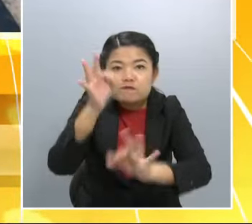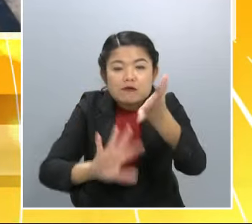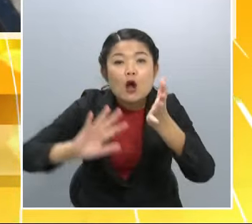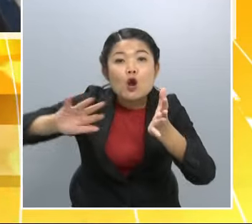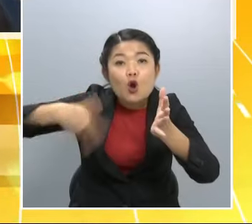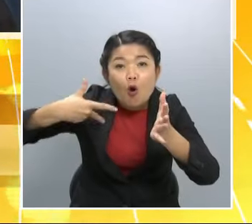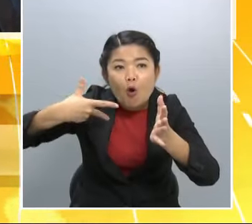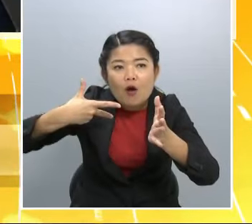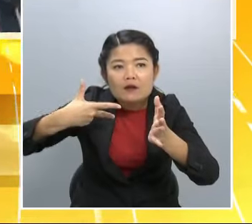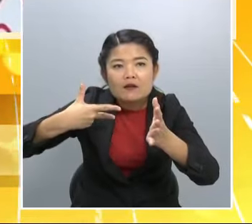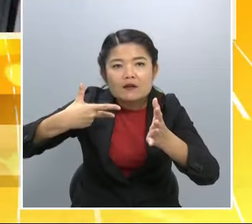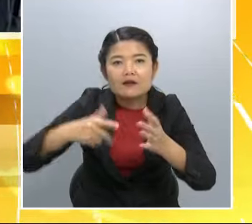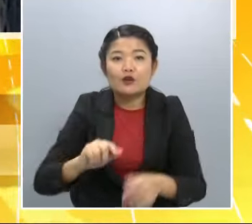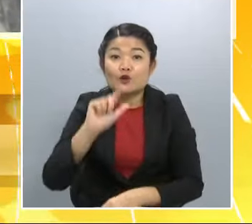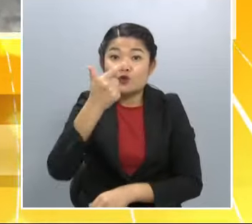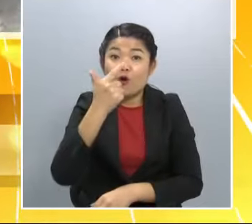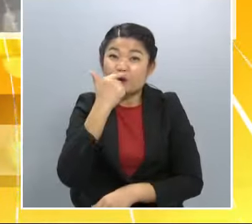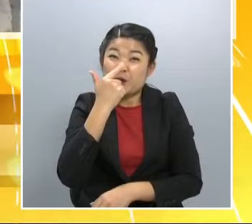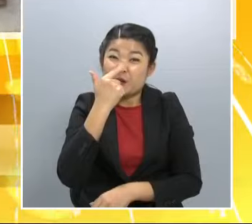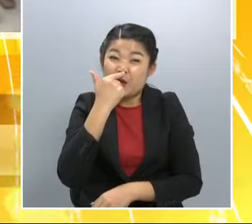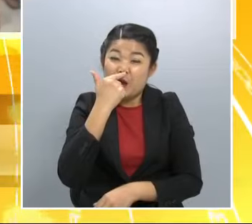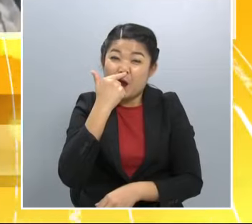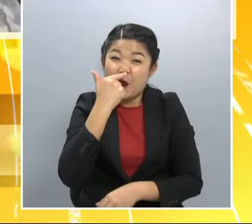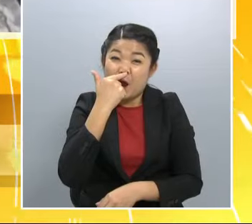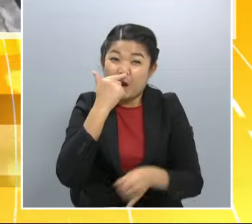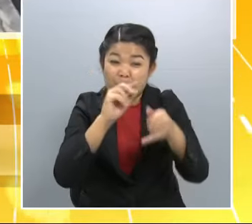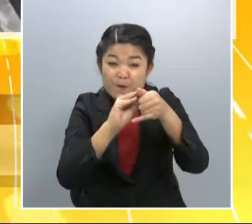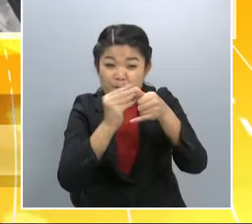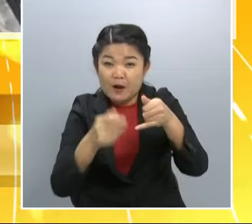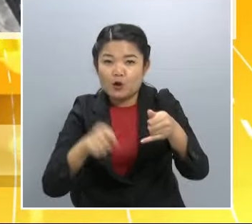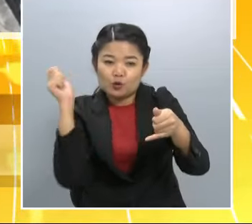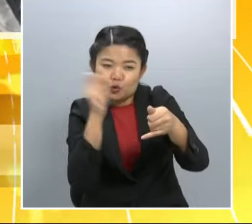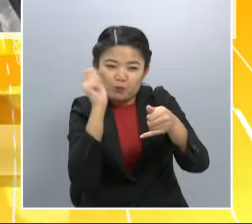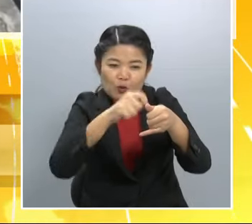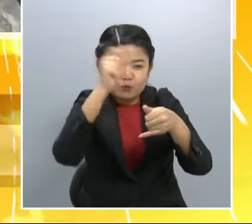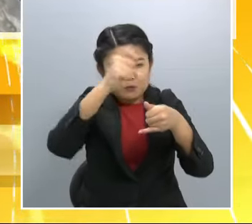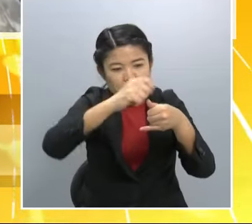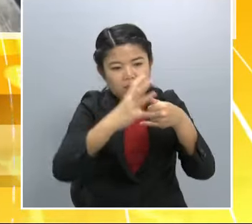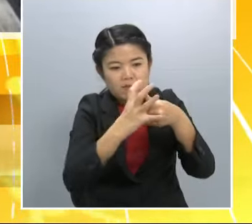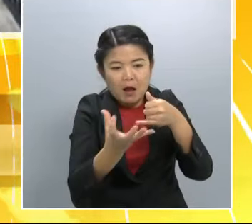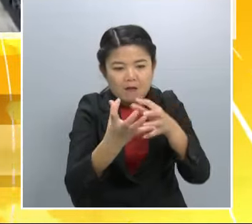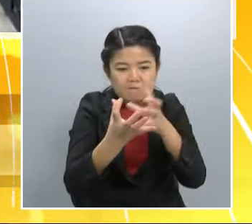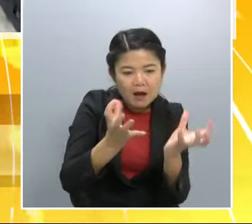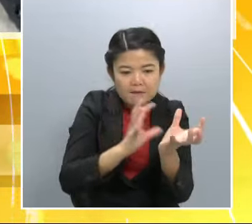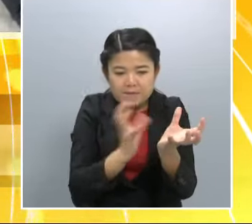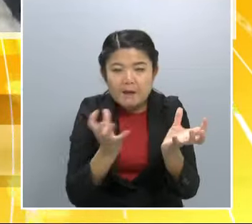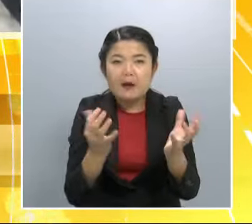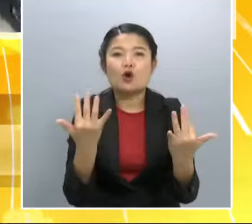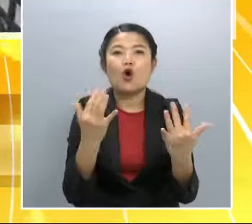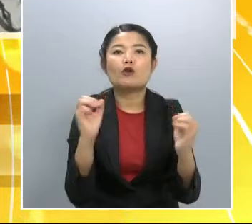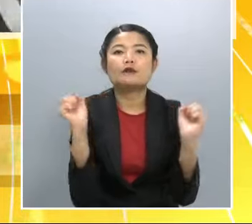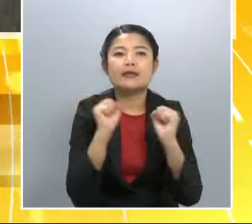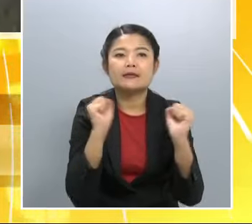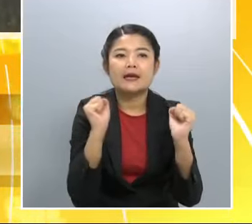อ่ะค่ะจนทองเหลืองร้อนเป็นสีแดงแล้วหลังจากนั้นเอาขวัญทุบค่ะจนองคเนี่ยแตกเป็นชิ้นๆแล้วรอให้เย็นก่อน